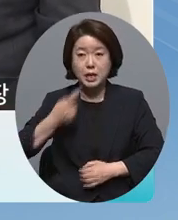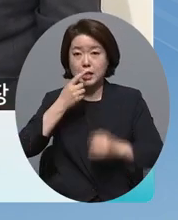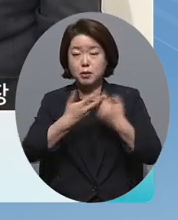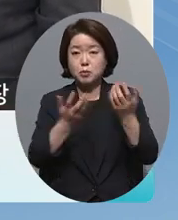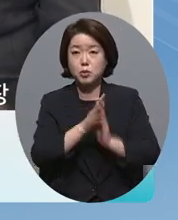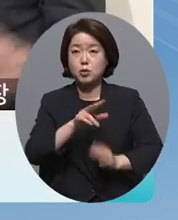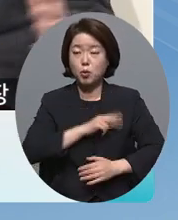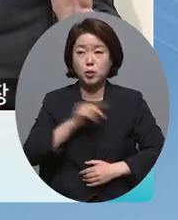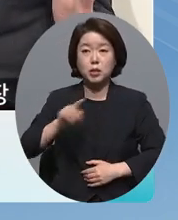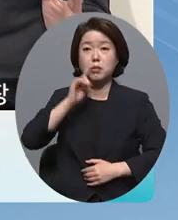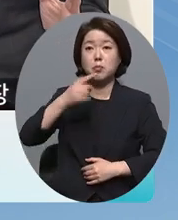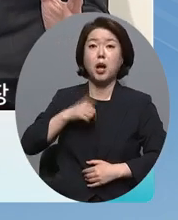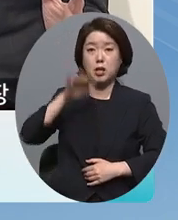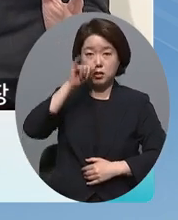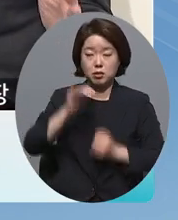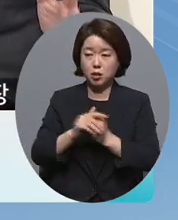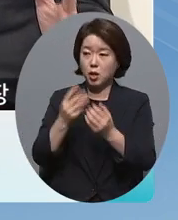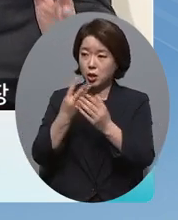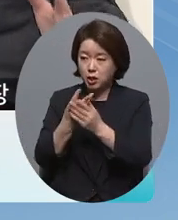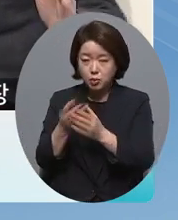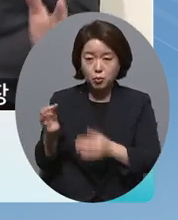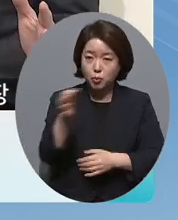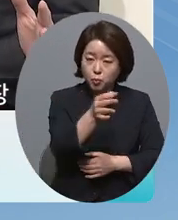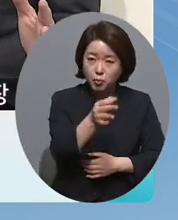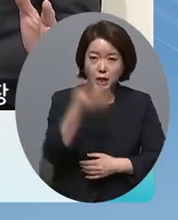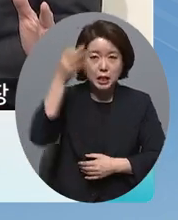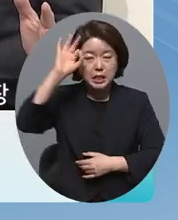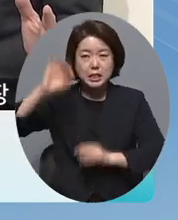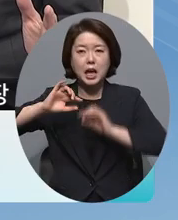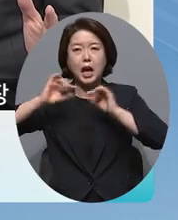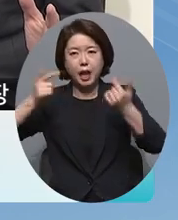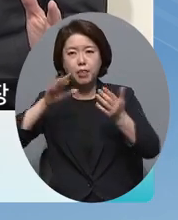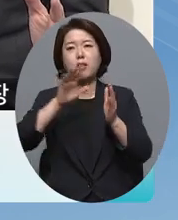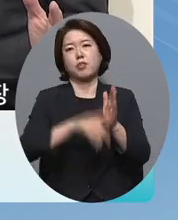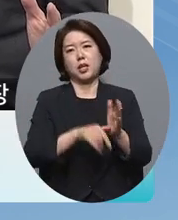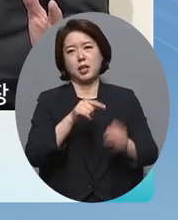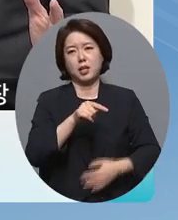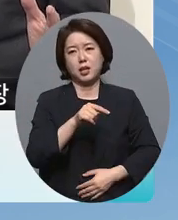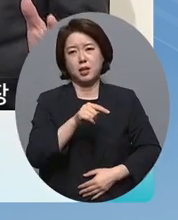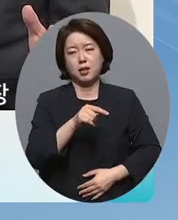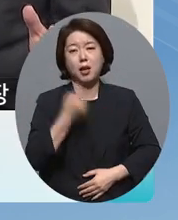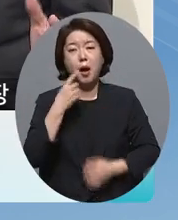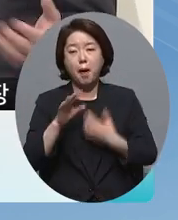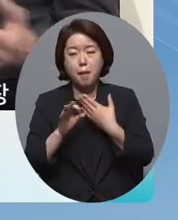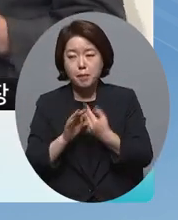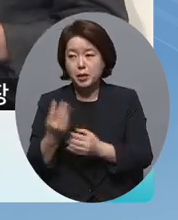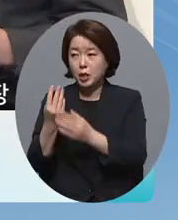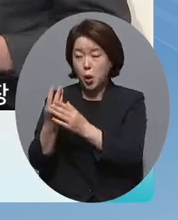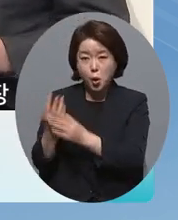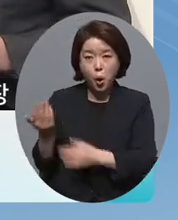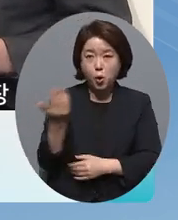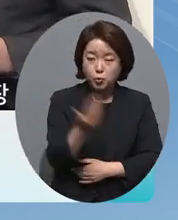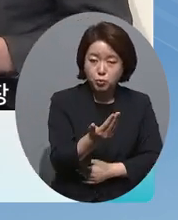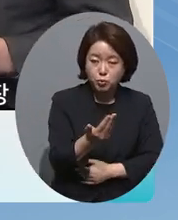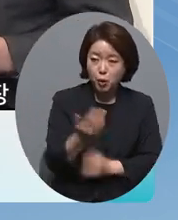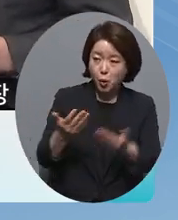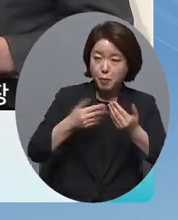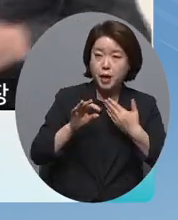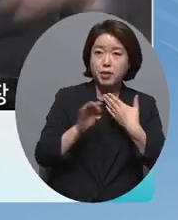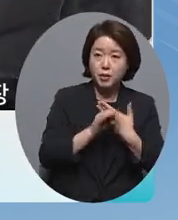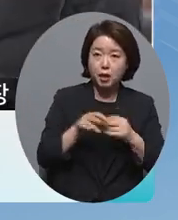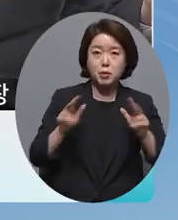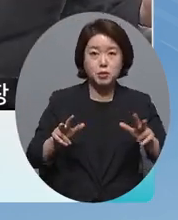그렇죠 그러니까 현금 기부채납이 좋다는 인정되지 않던 때이기 때문에 만약에 현금으로 기부채납을 받았다고 한다면